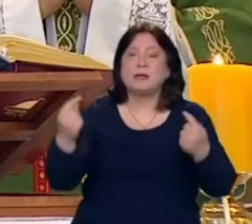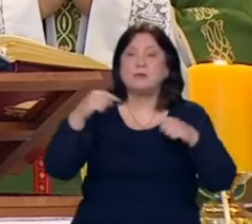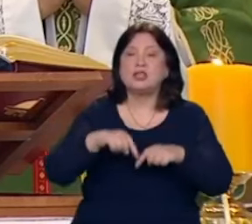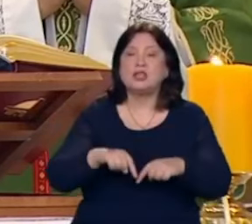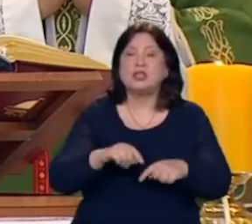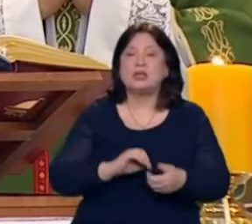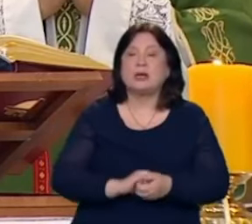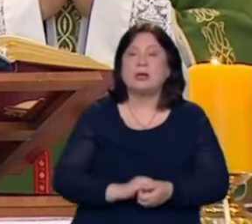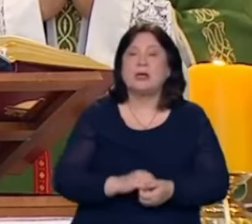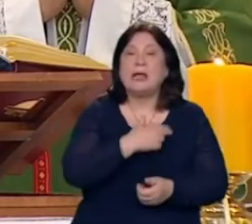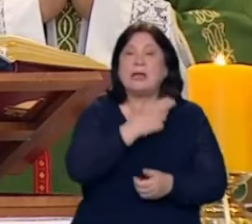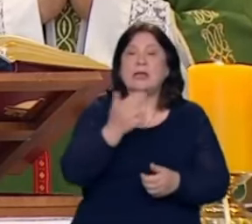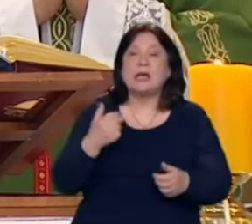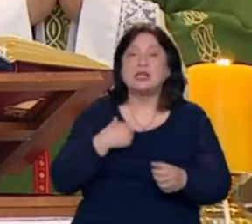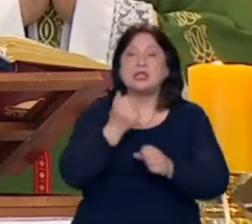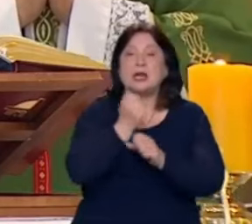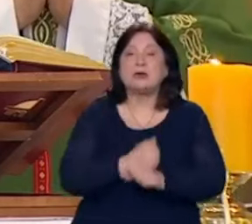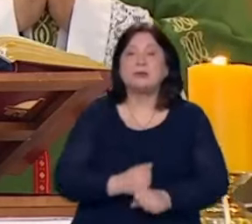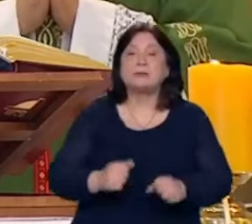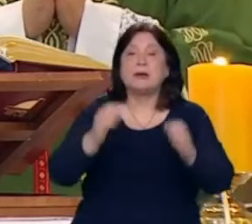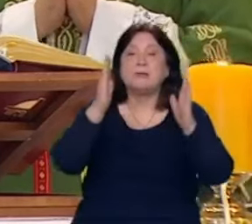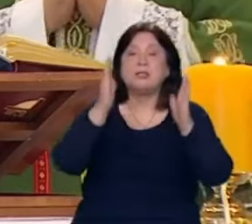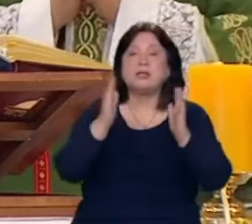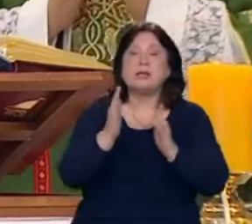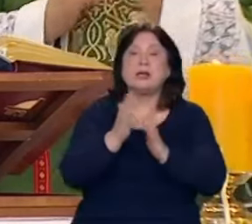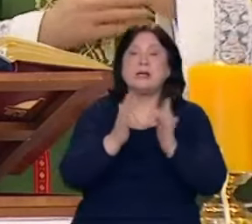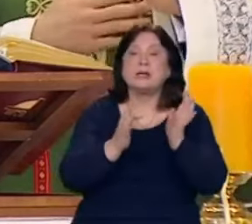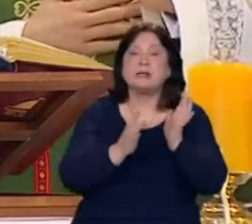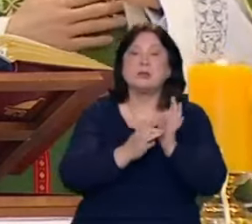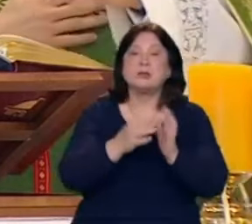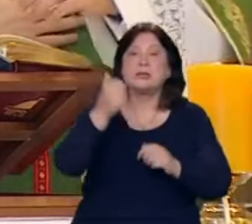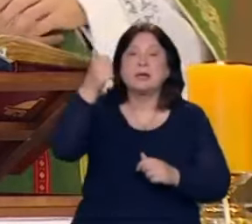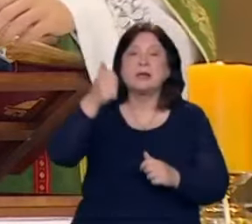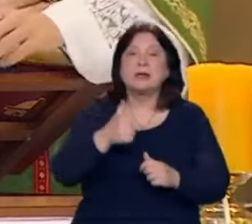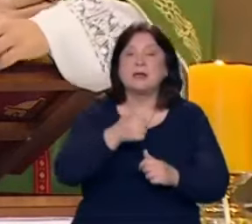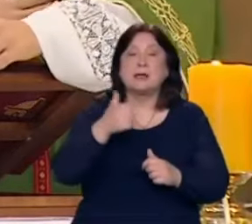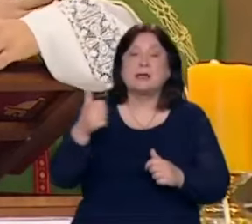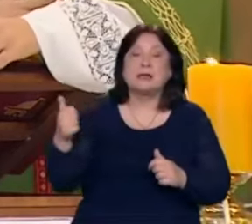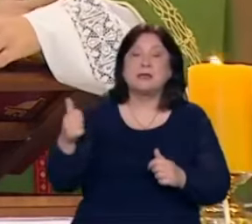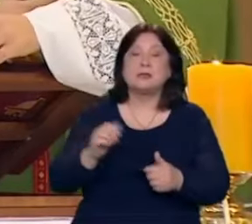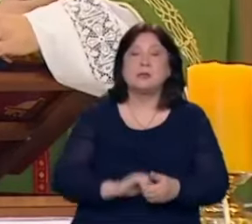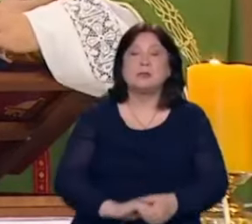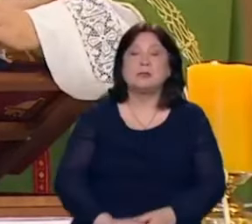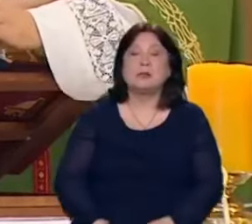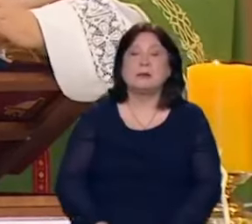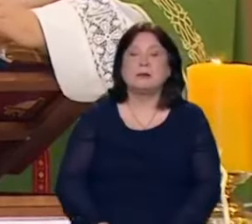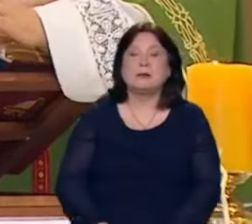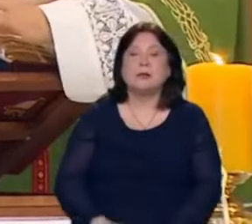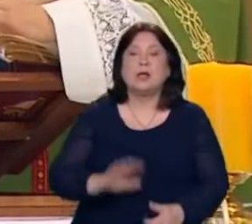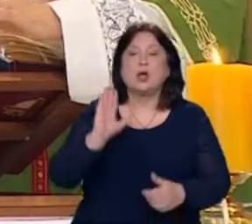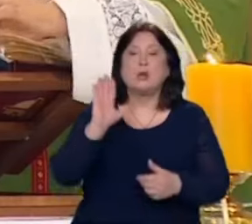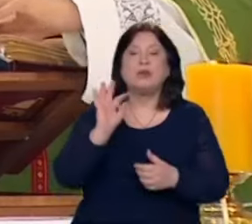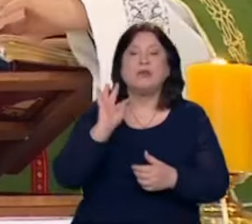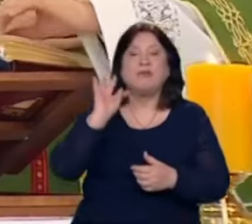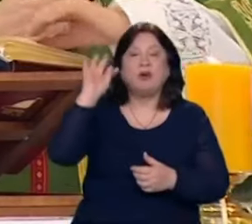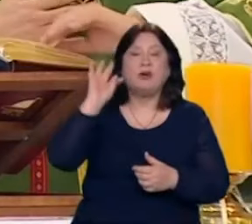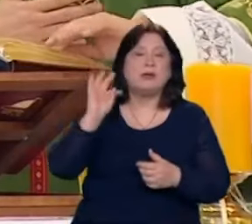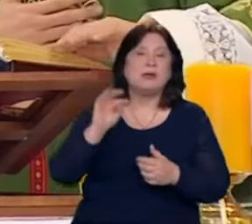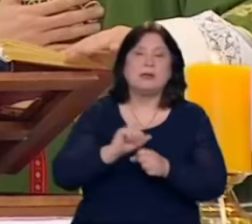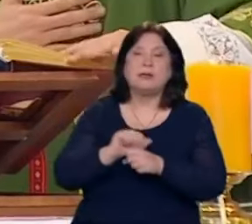przyjścia naszego Zbawiciela Jezusa Chrystusa bo twoje